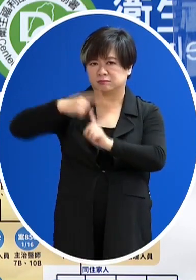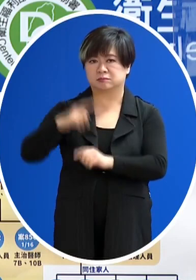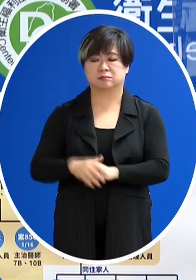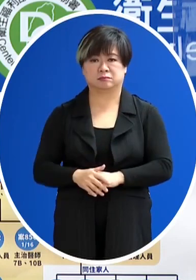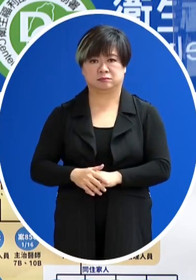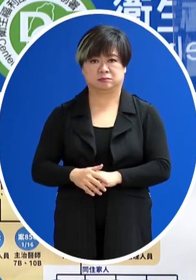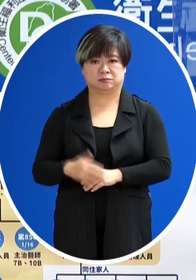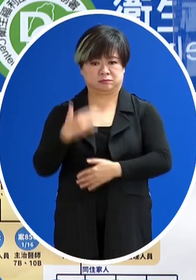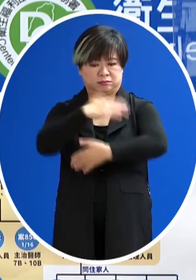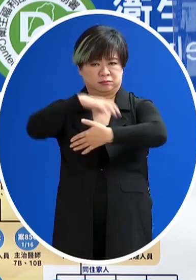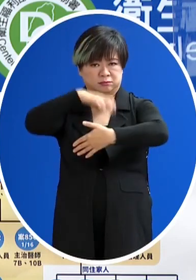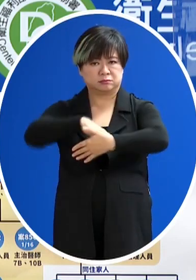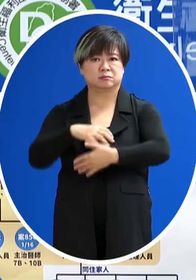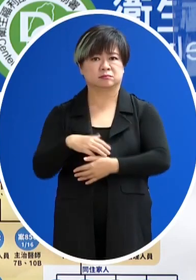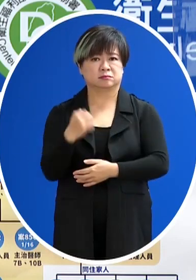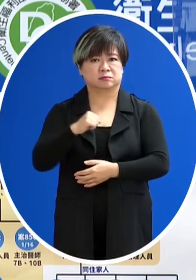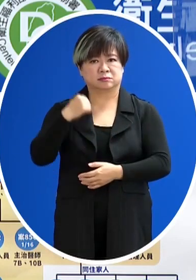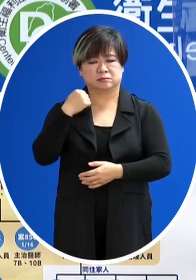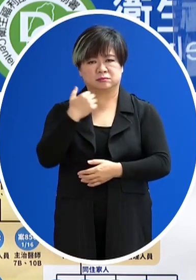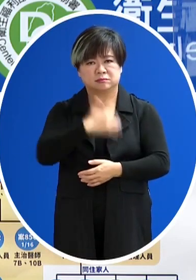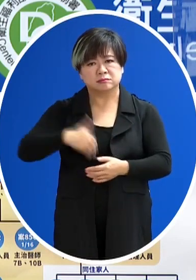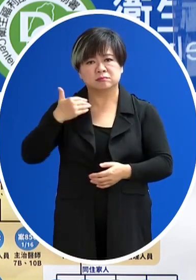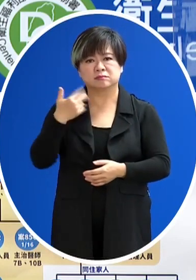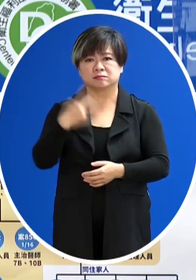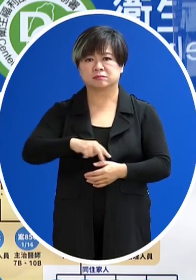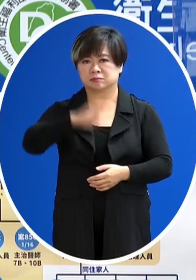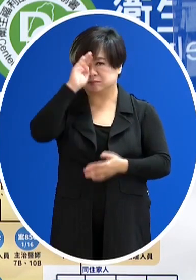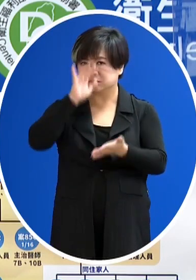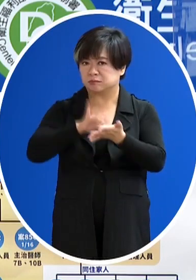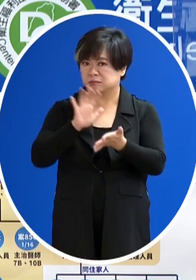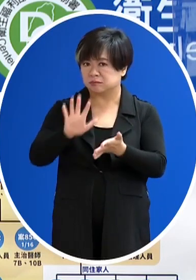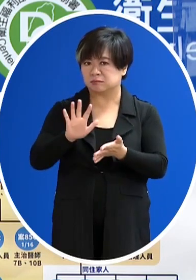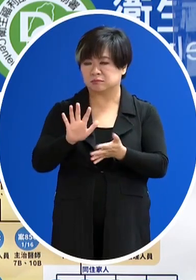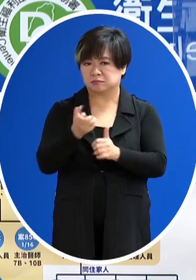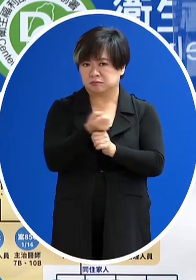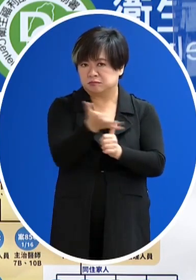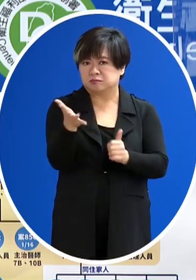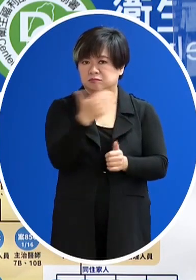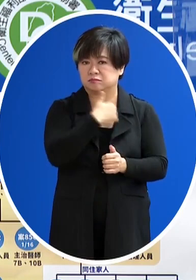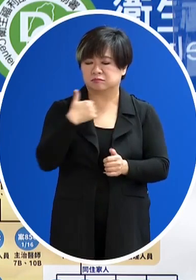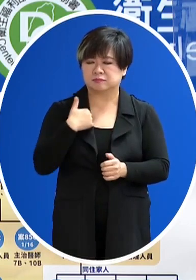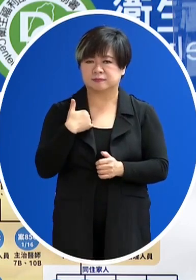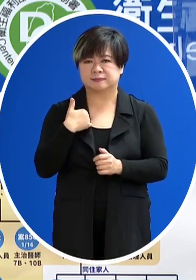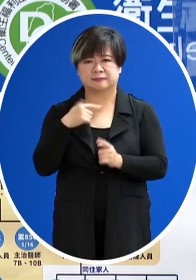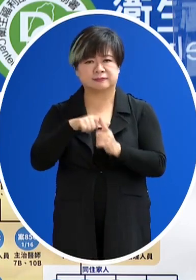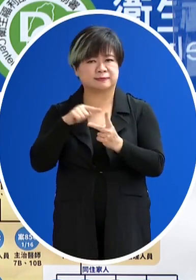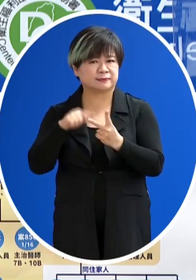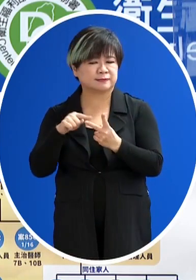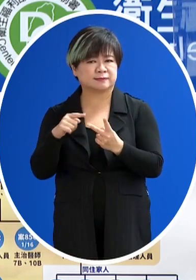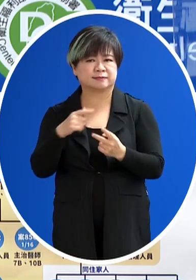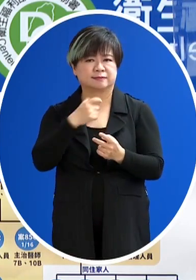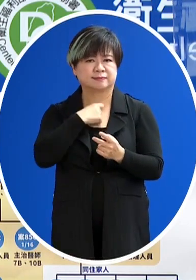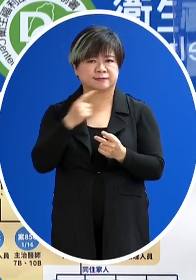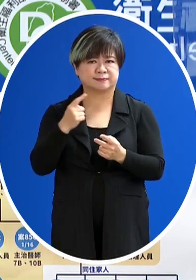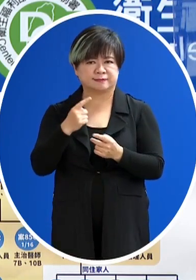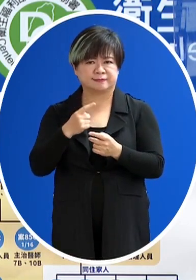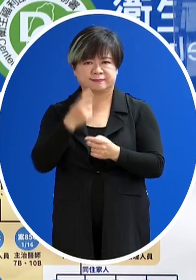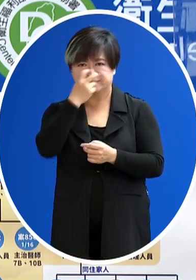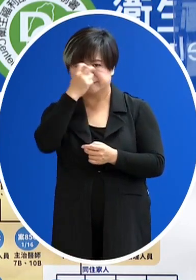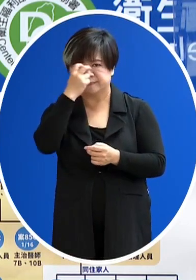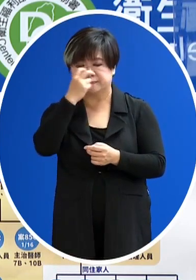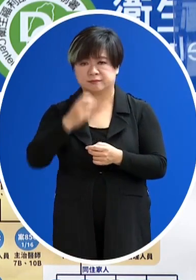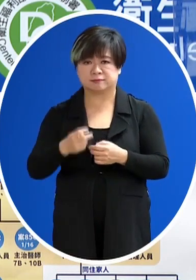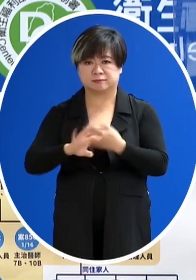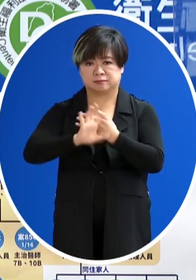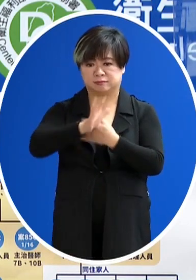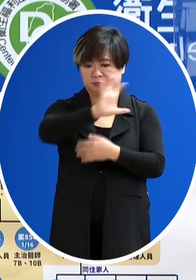不是同时也会存在病毒，活的病毒，而且具有感染力？那这些都需要现在很多